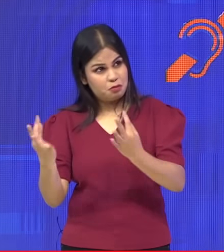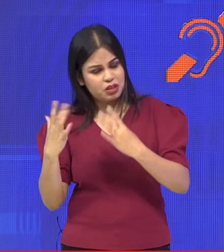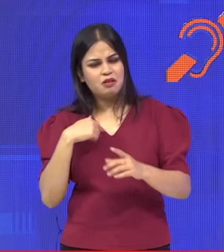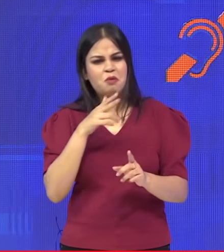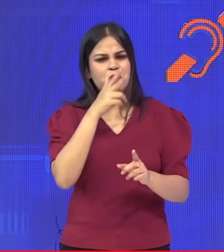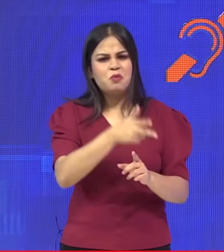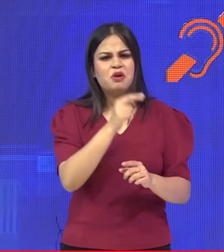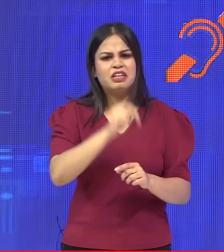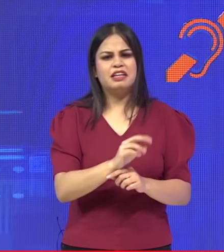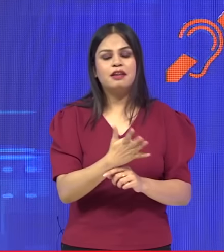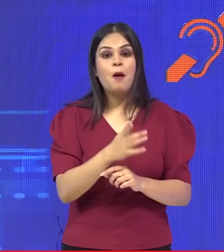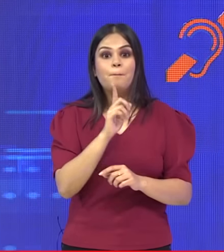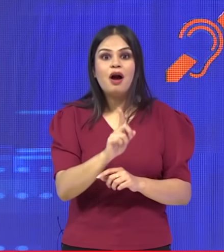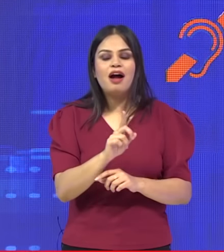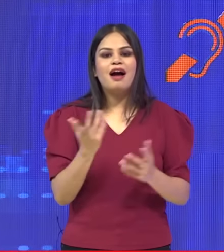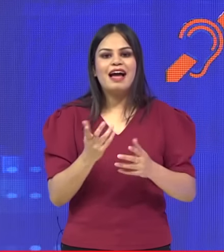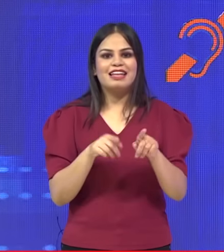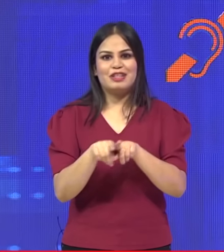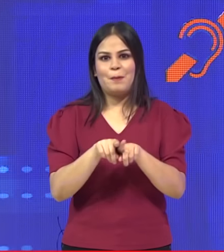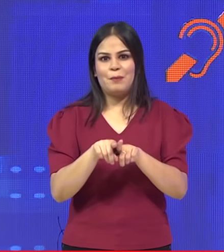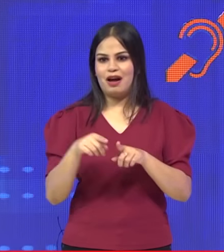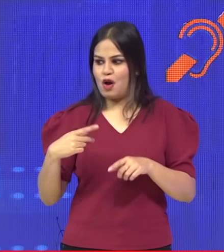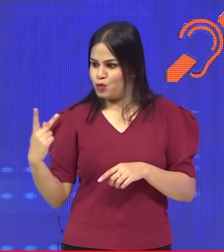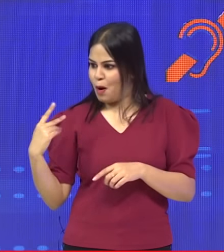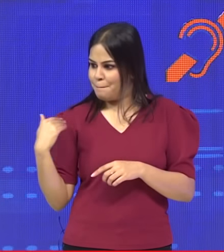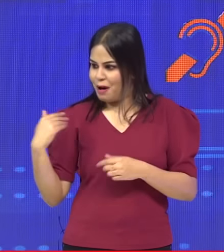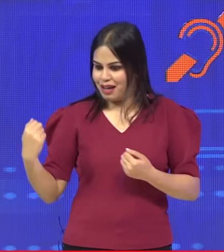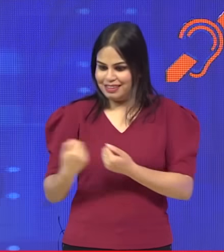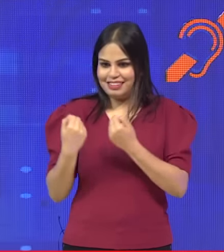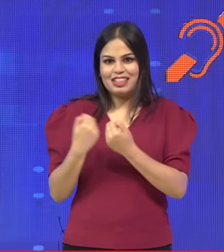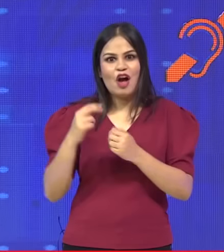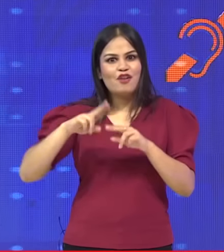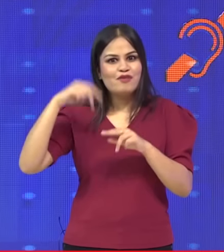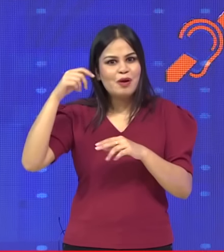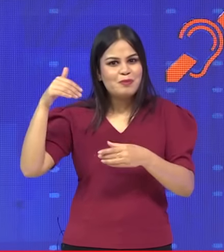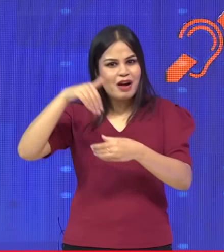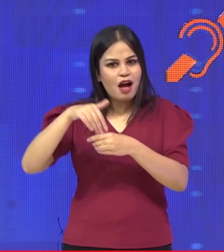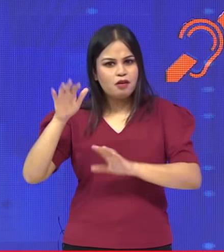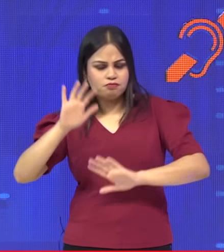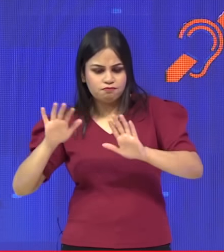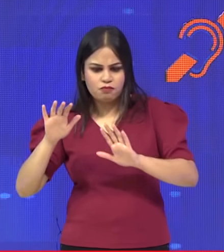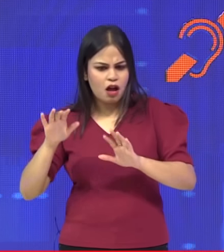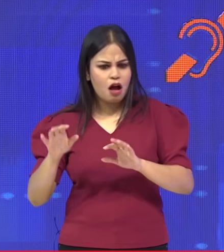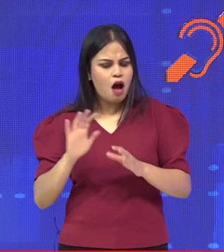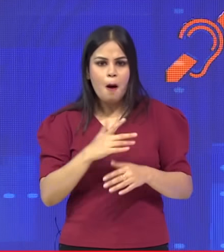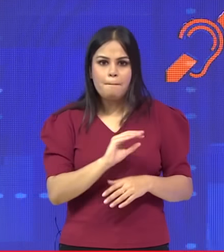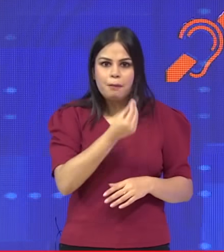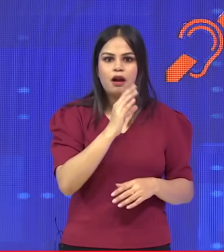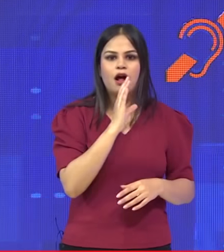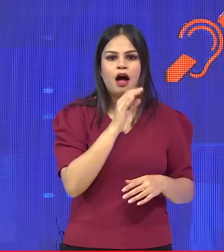तो वह परफॉर्मेंस जैसे के करण अर्जुन का जो परफॉर्मेंस था ऑन स्क्रीन उससे बेहतर ये था